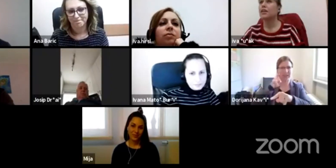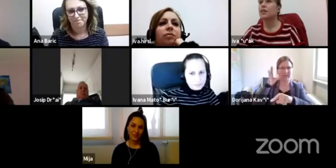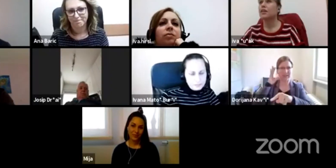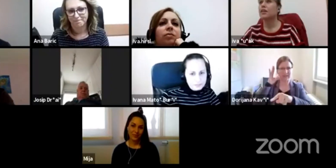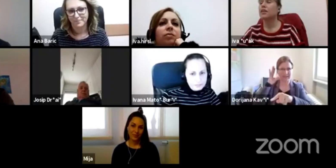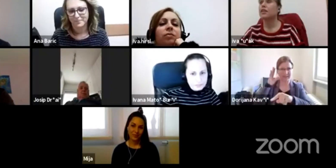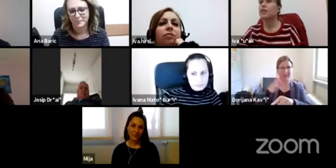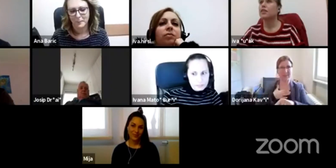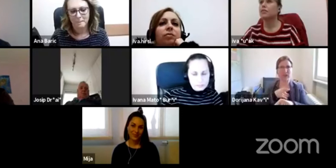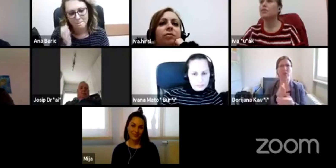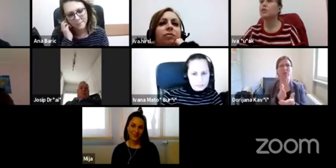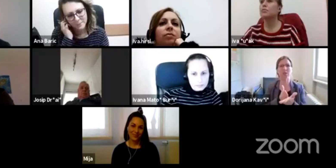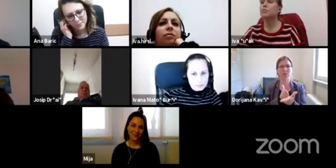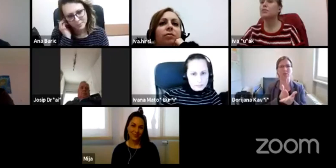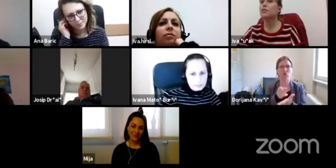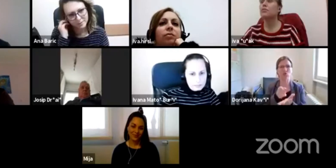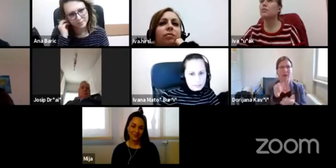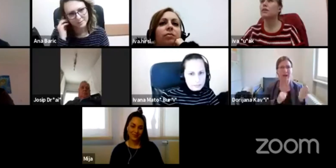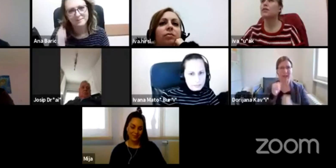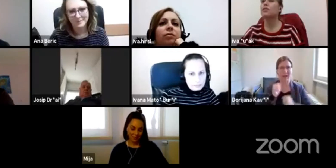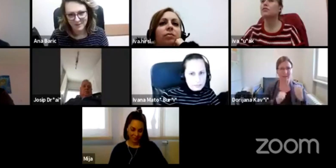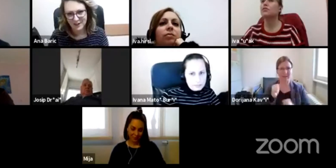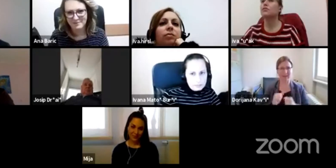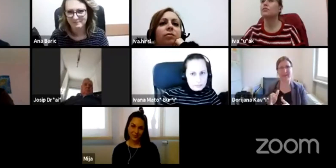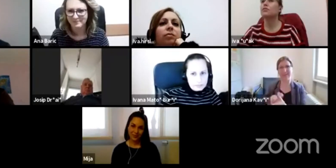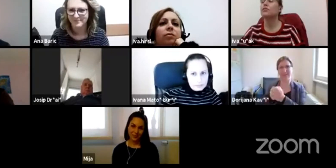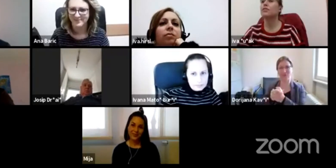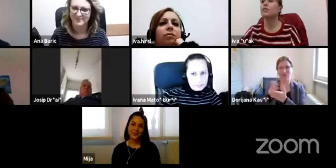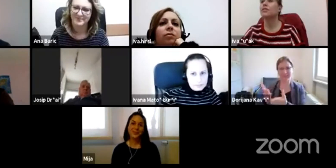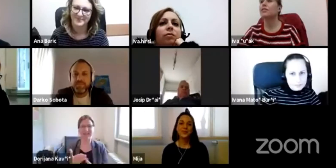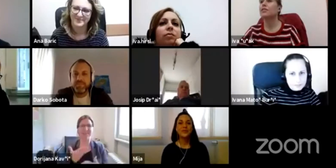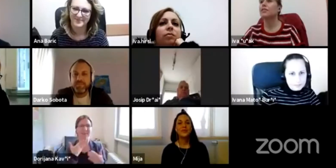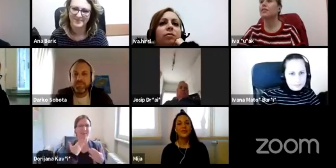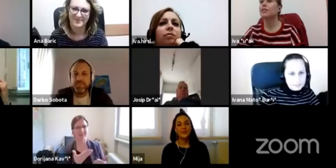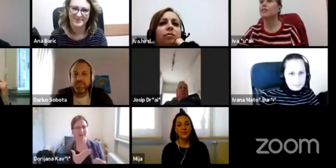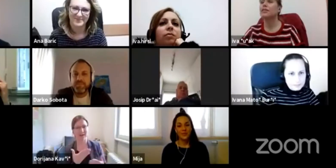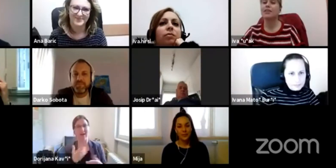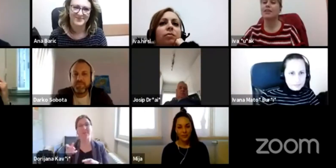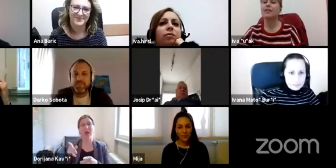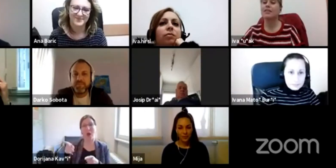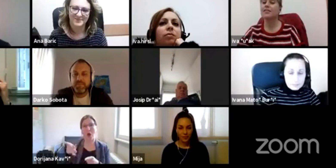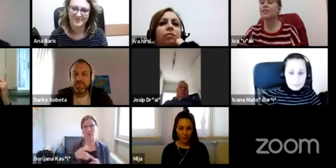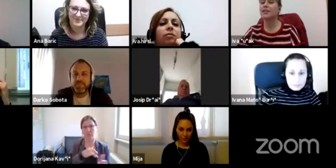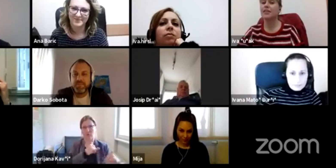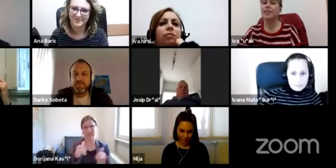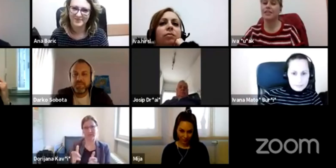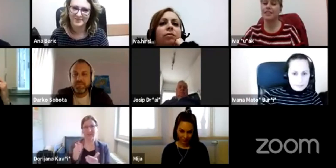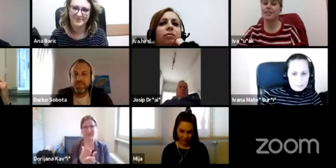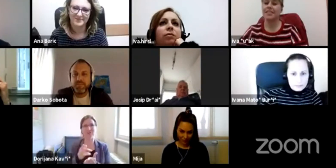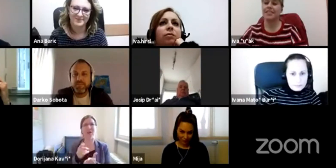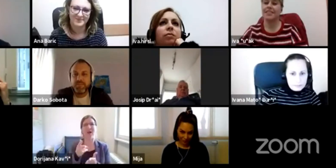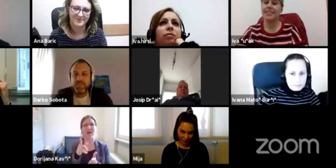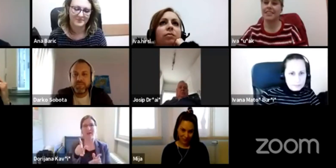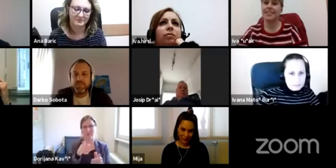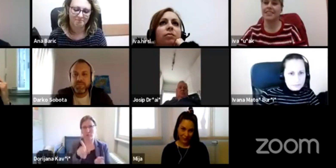našoj službi za rehabilitaciju. Čestitamo, Ana. Na onome neodređeno, jer voditeljica već jesi, a sad si na neodređeno